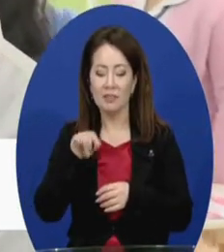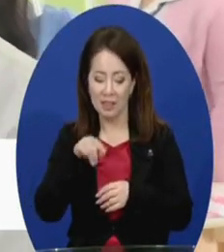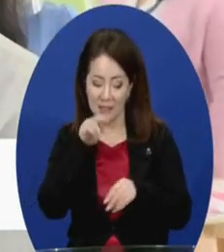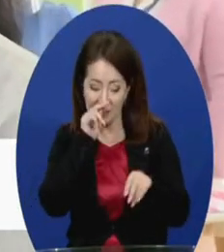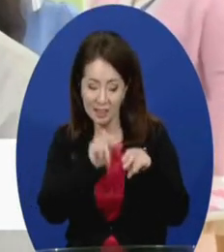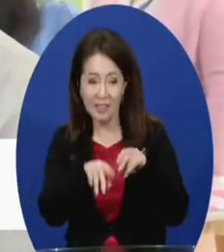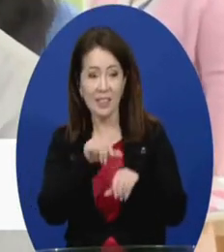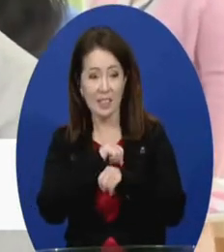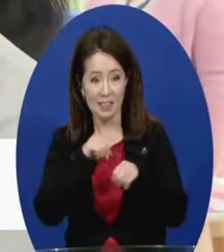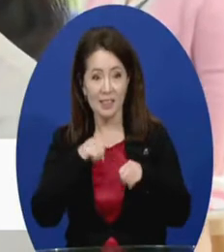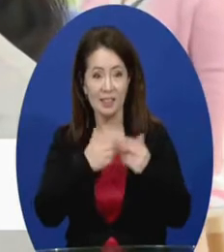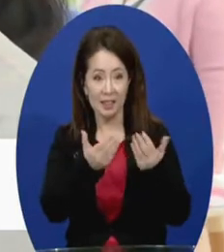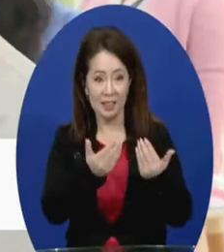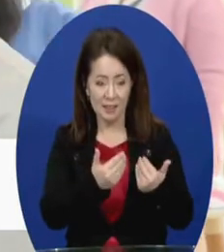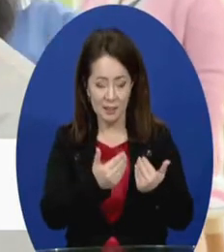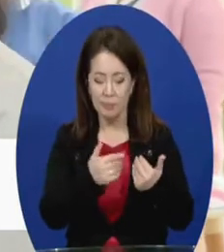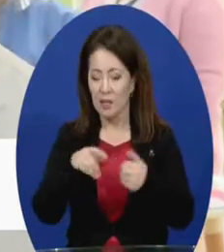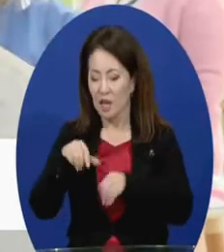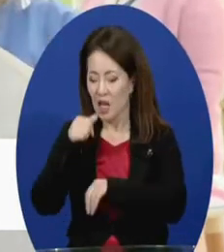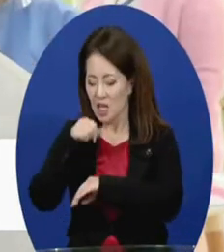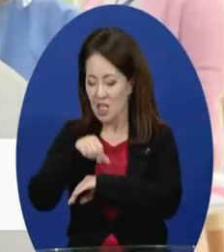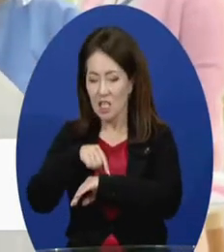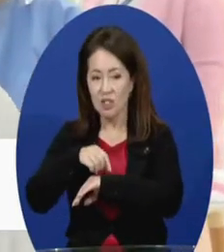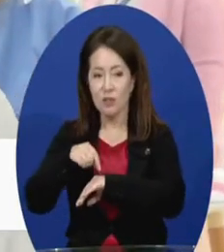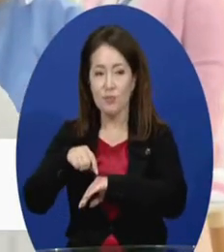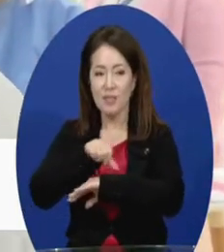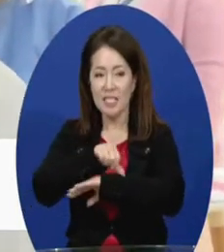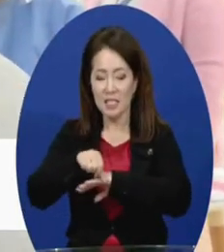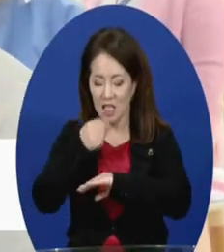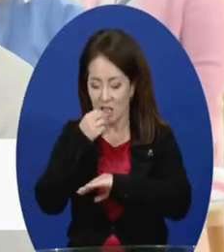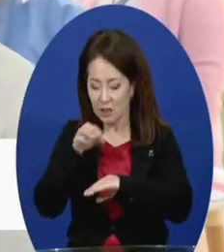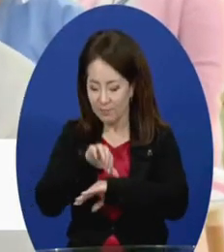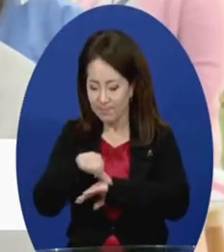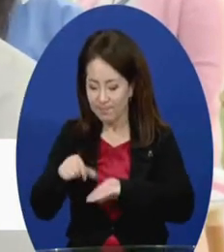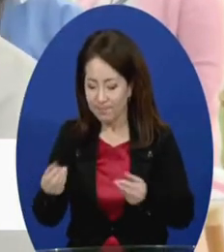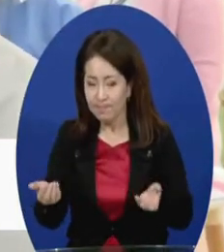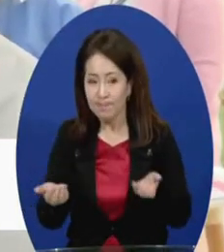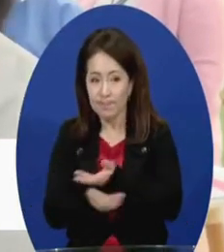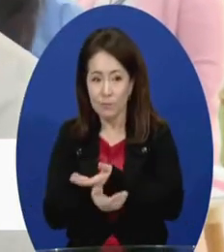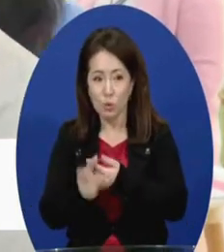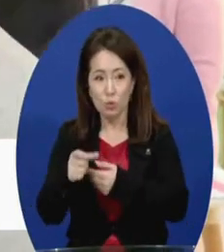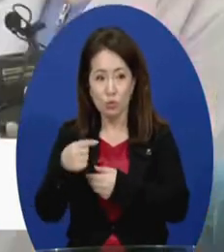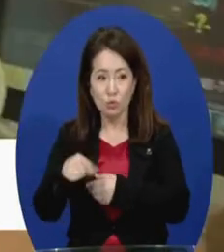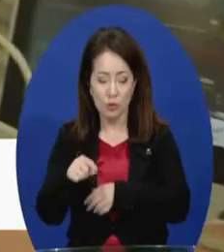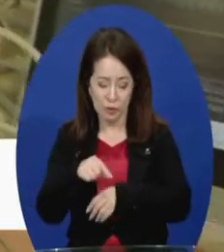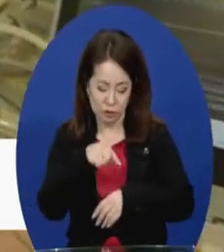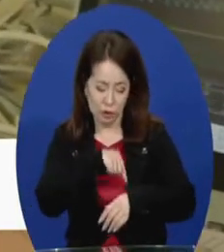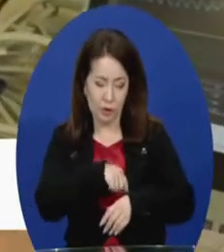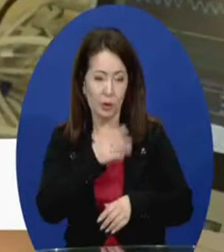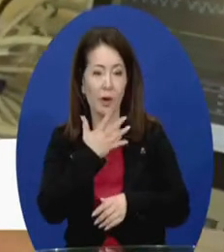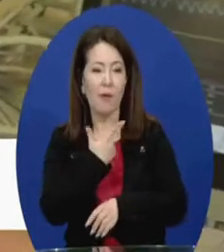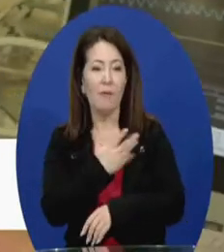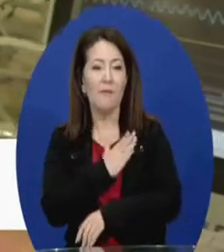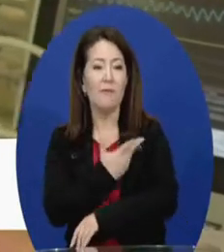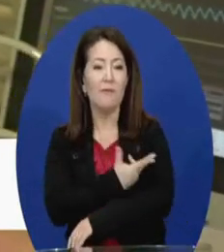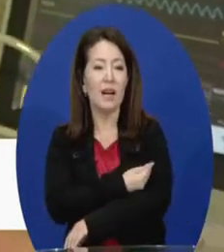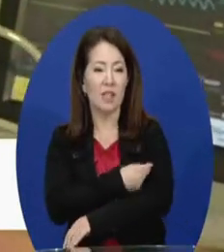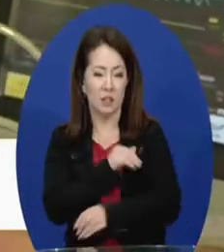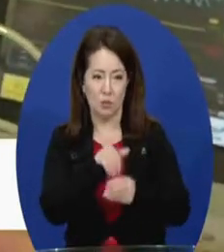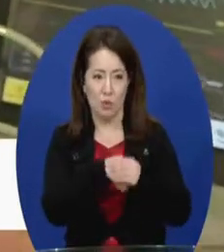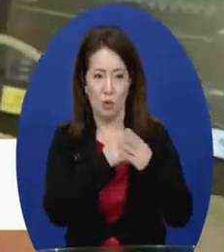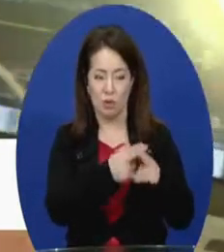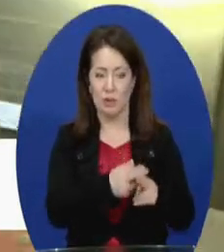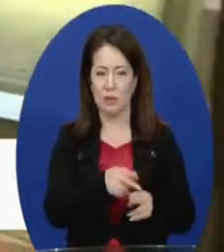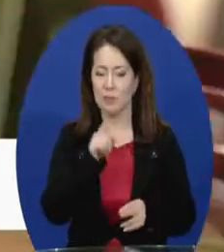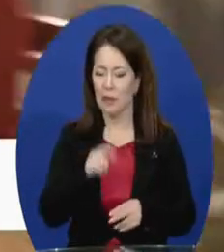иргэд олоод эргэжтэй шилжүүлээс суулгасан ийм иргэдийг олоод вакцинжуулж эхлэх байгаа. Хавдар судлалын үндэсний